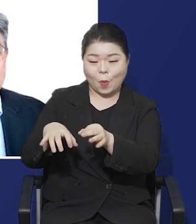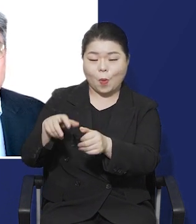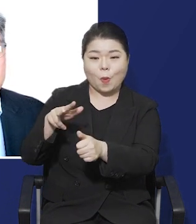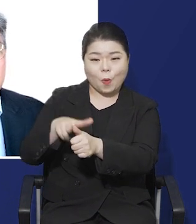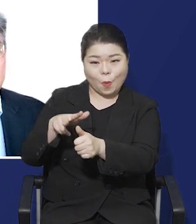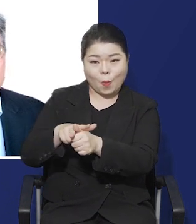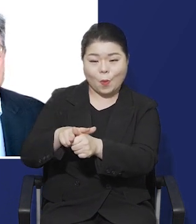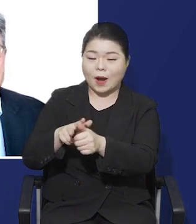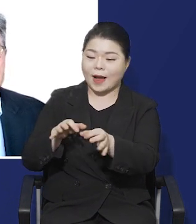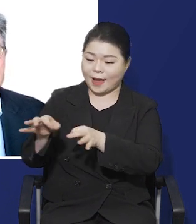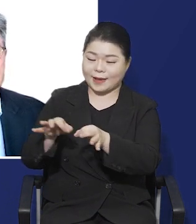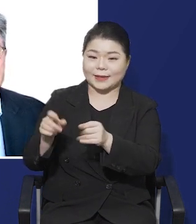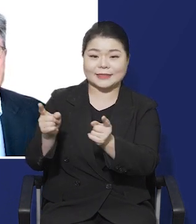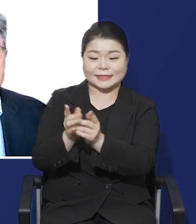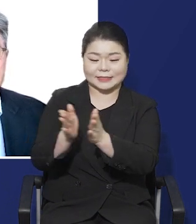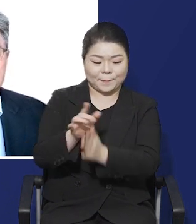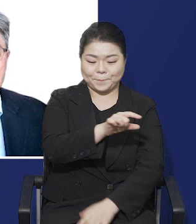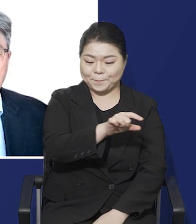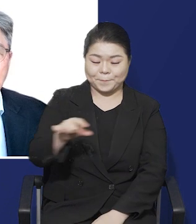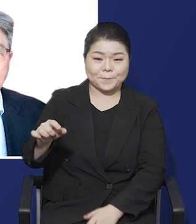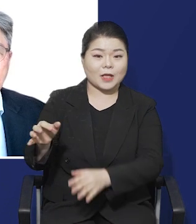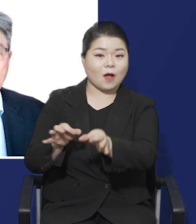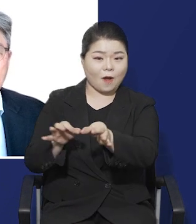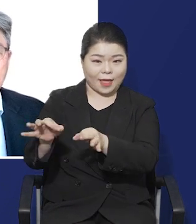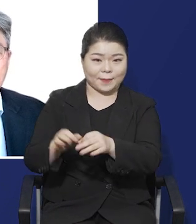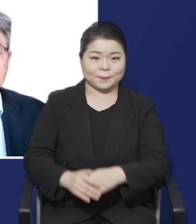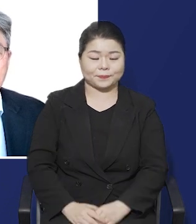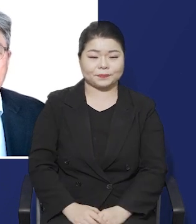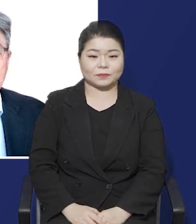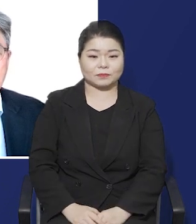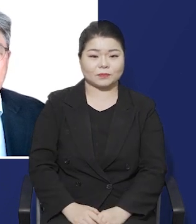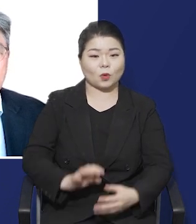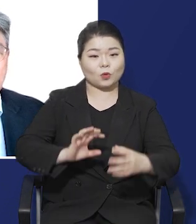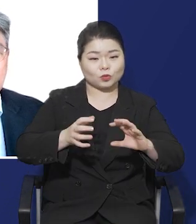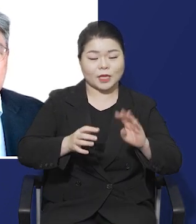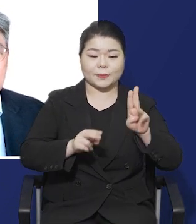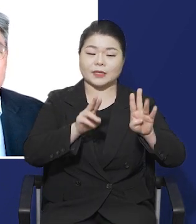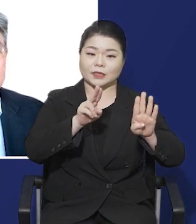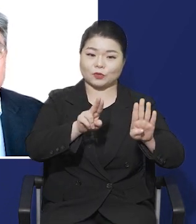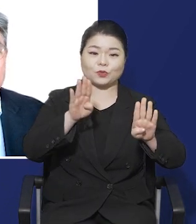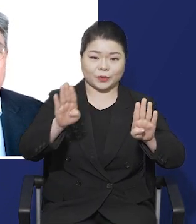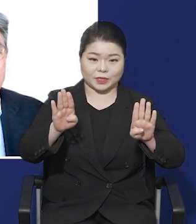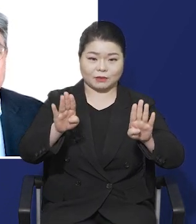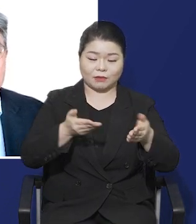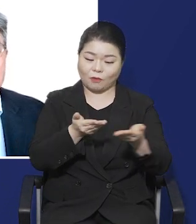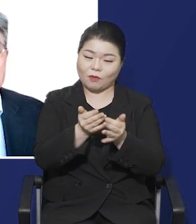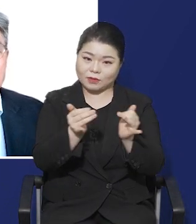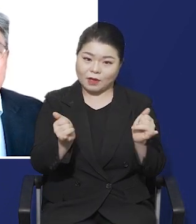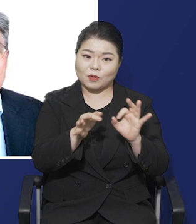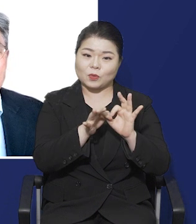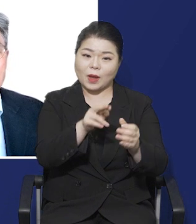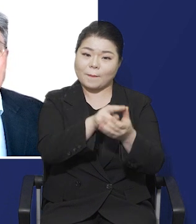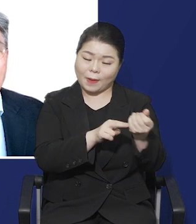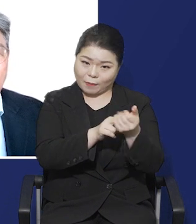소매업체와의 직접적인 그런 거래를 하거나 또는 국제 B2B 무역거래 사이트를 통해서 제품을 판매하는 등